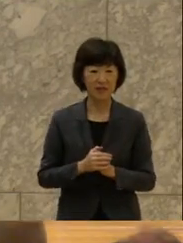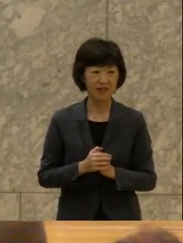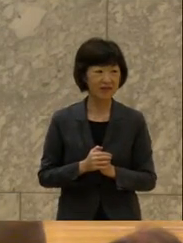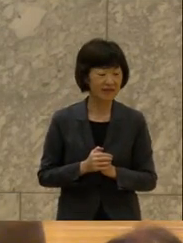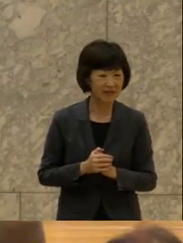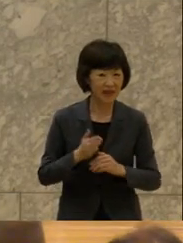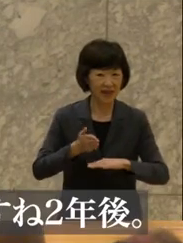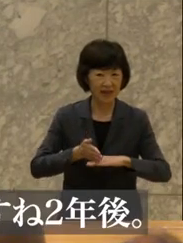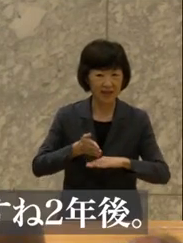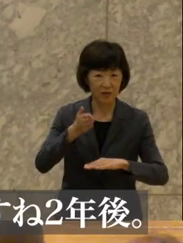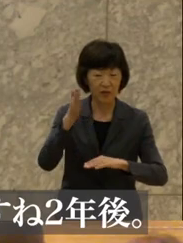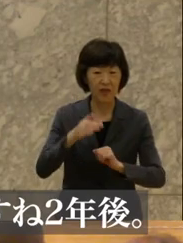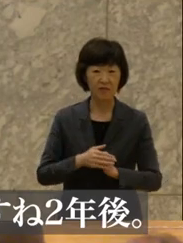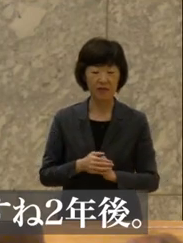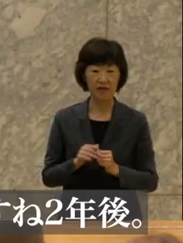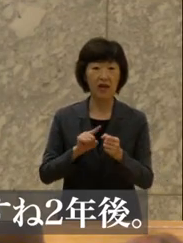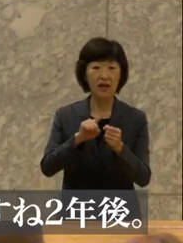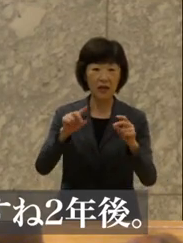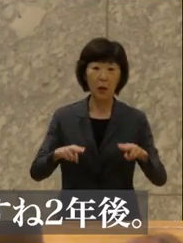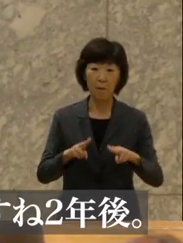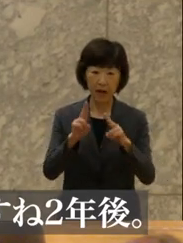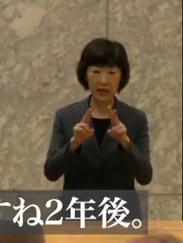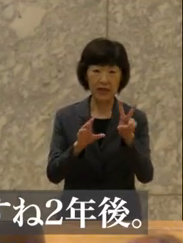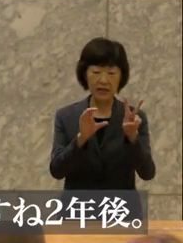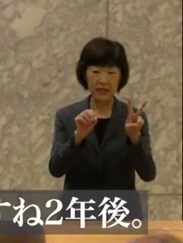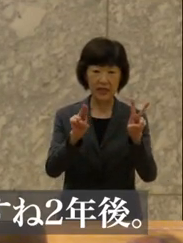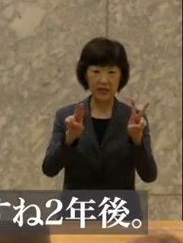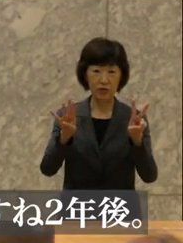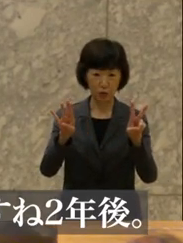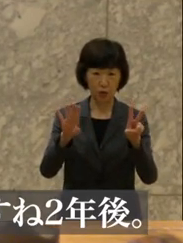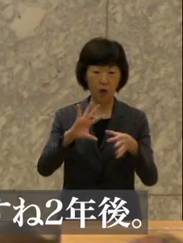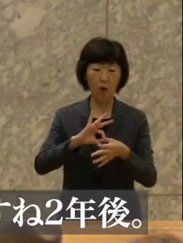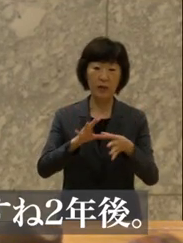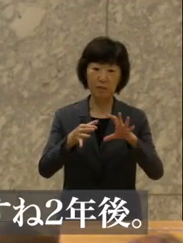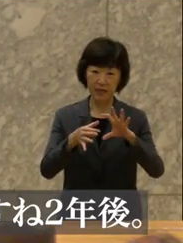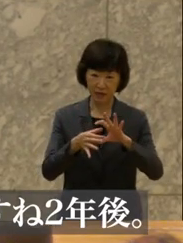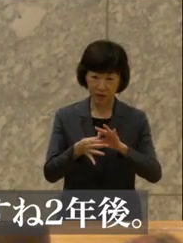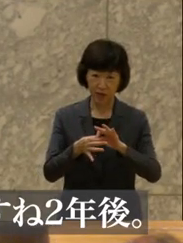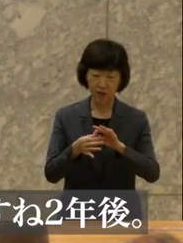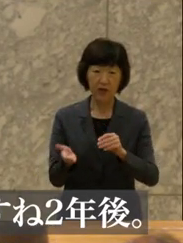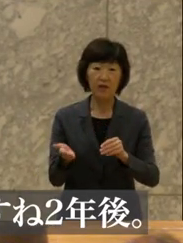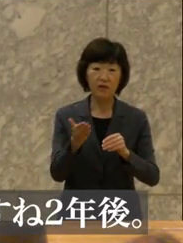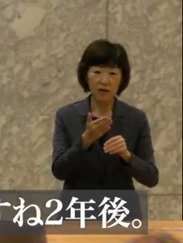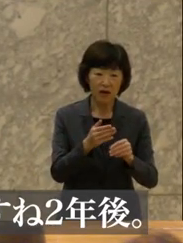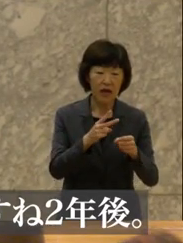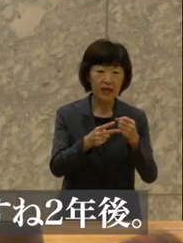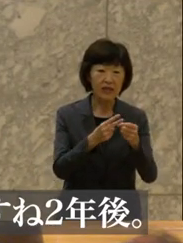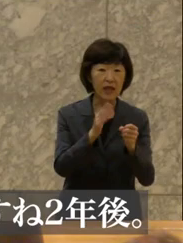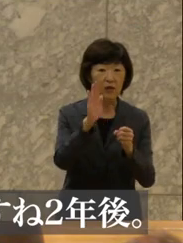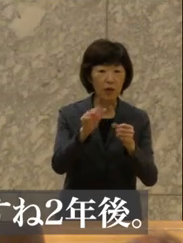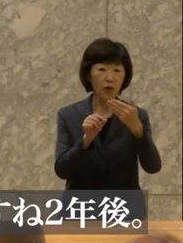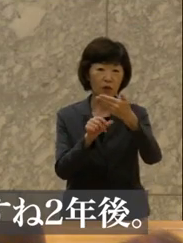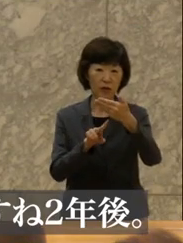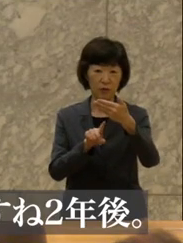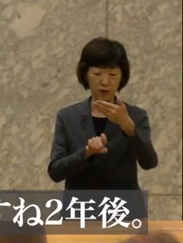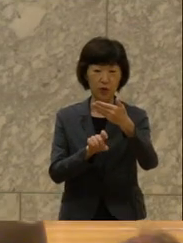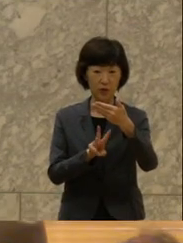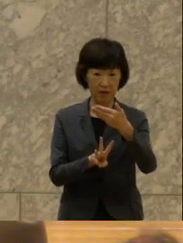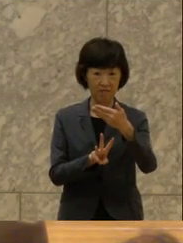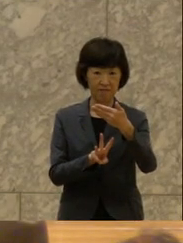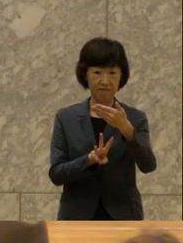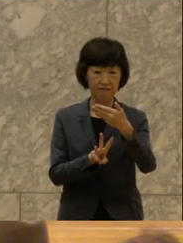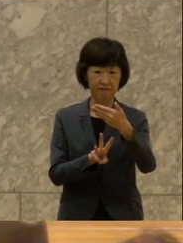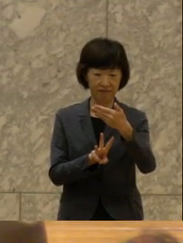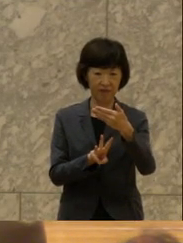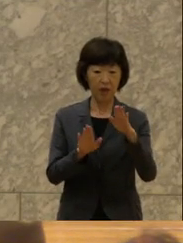ございます来年のパリ2024オリンピックを経まして2年後の9月13日ちょうど今日ですね2年後